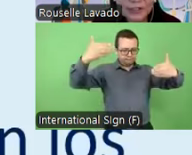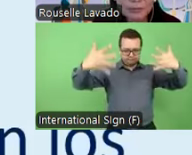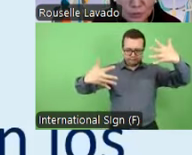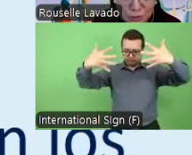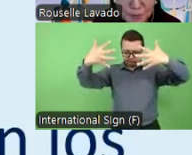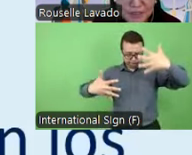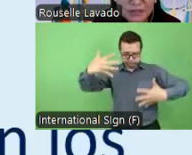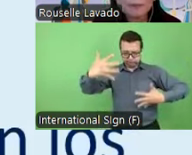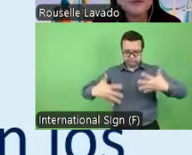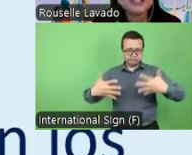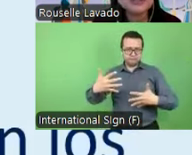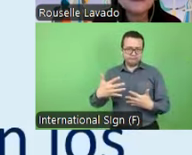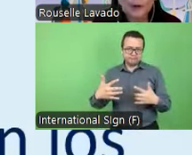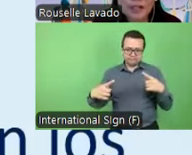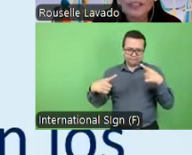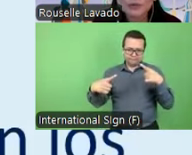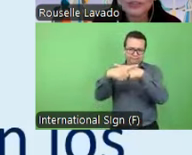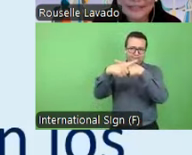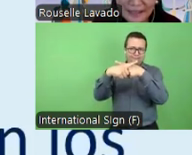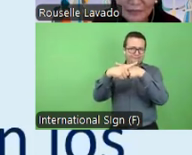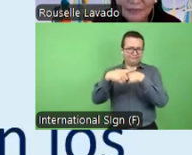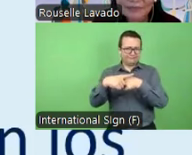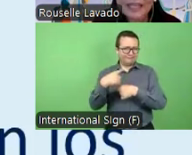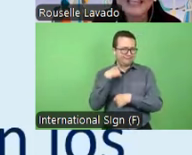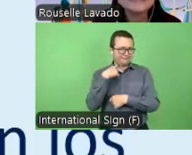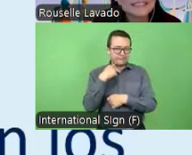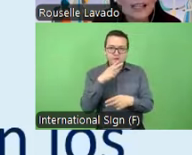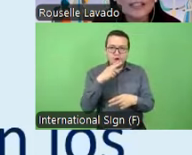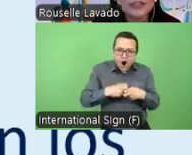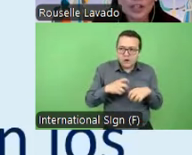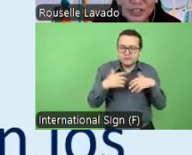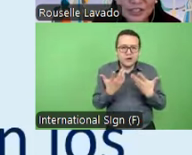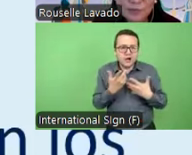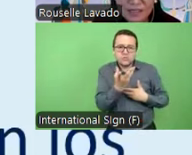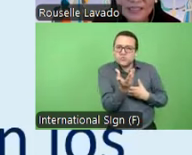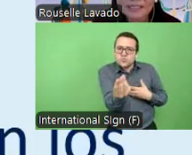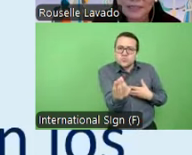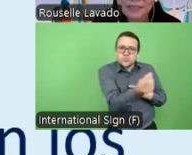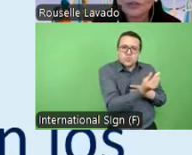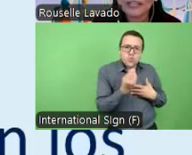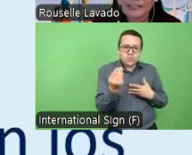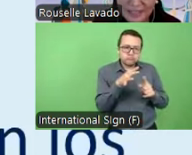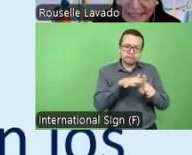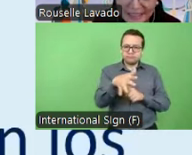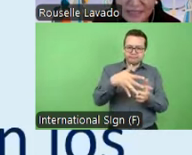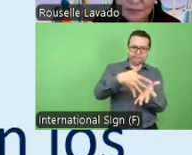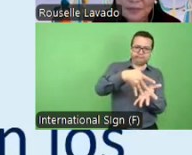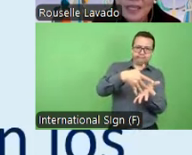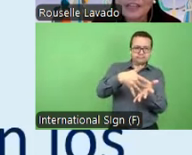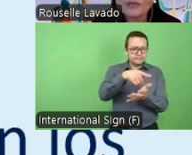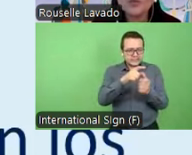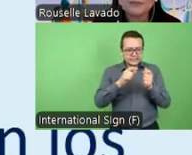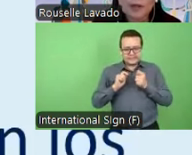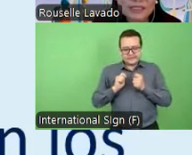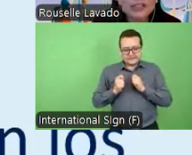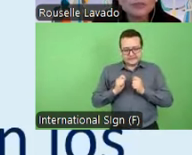notre capacité à identifier les groupes vulnérables, suivre les progrès dans le temps et concevoir ou ajuster les politiques